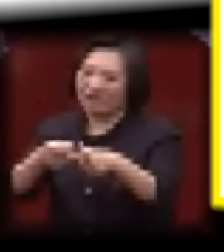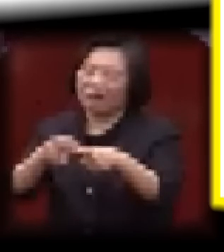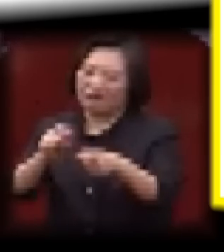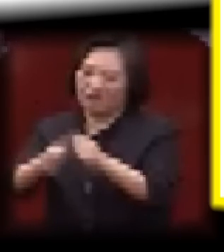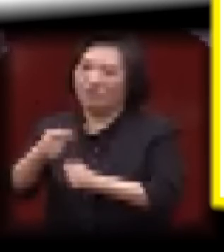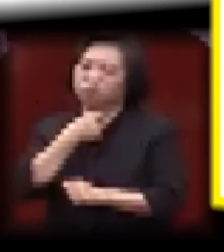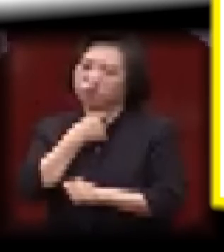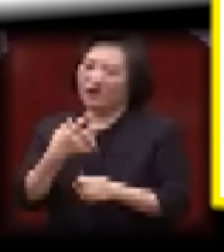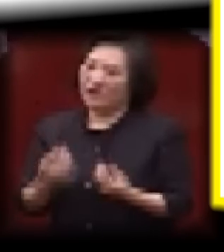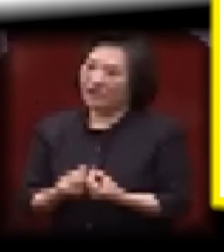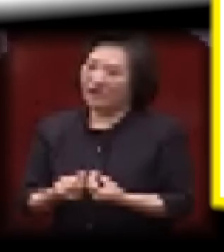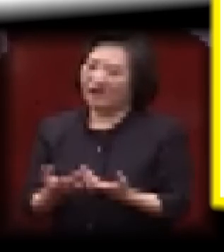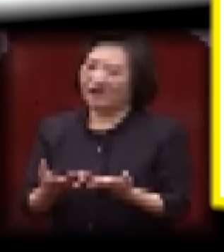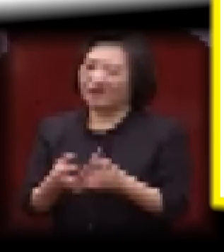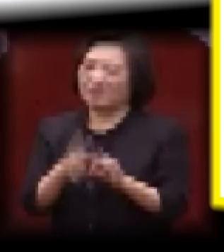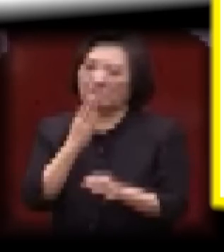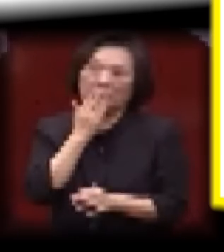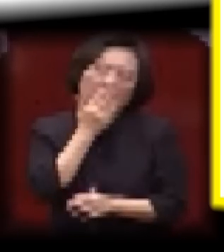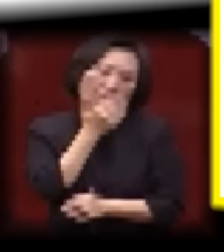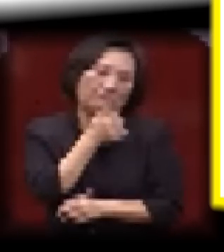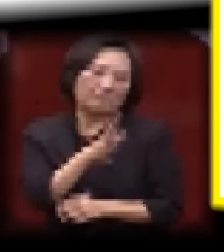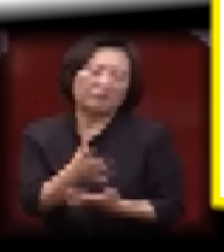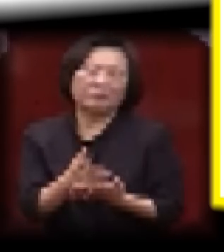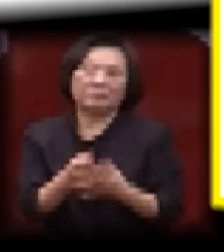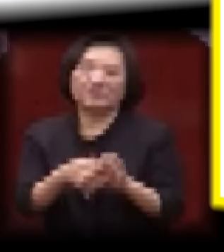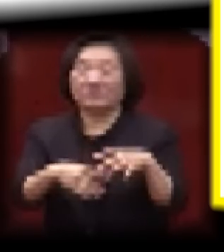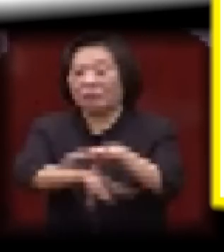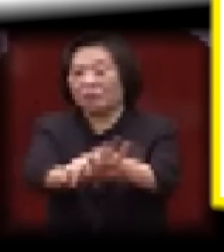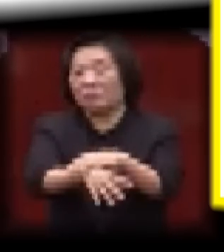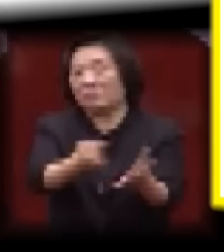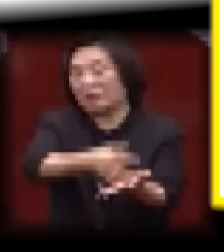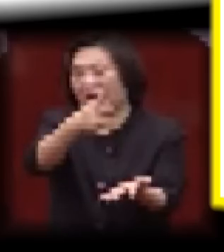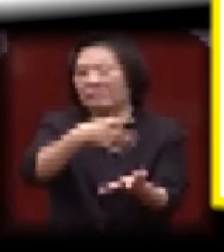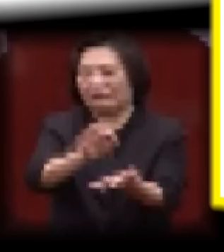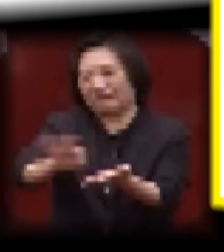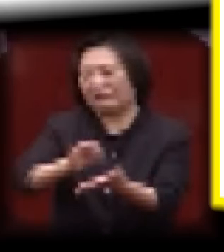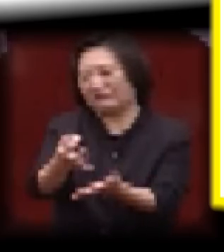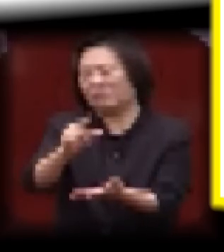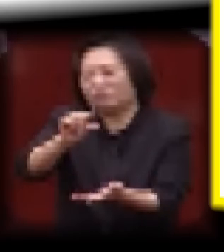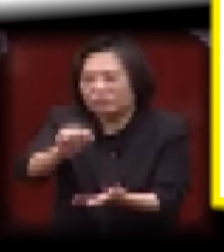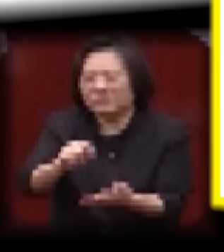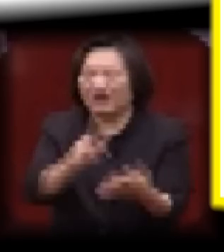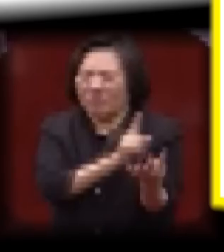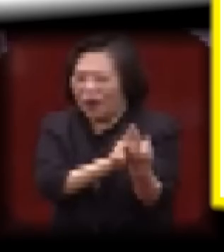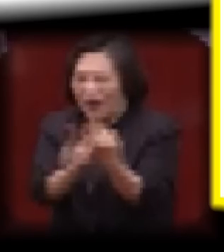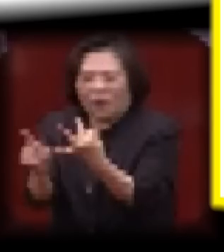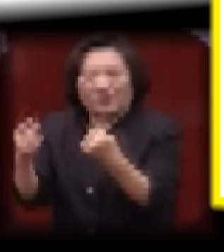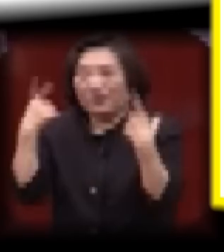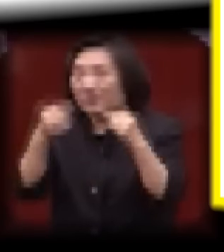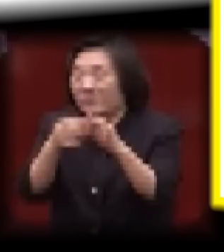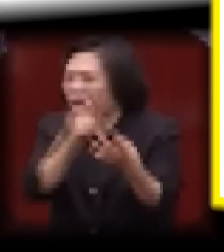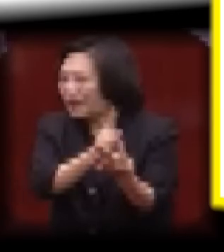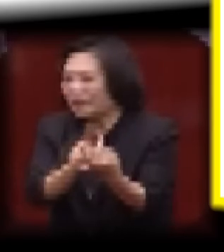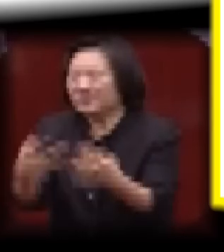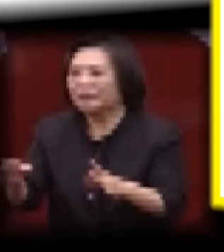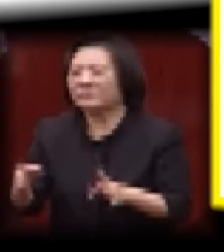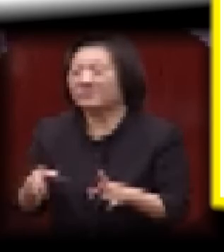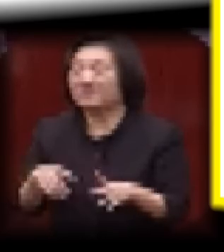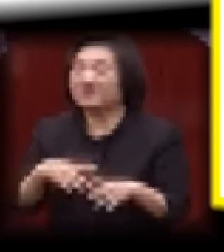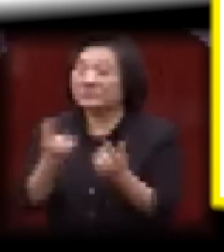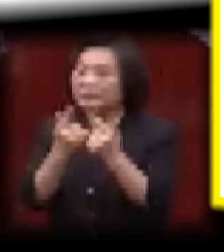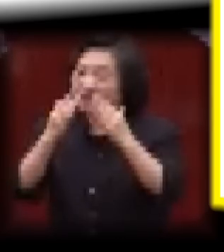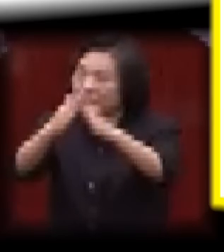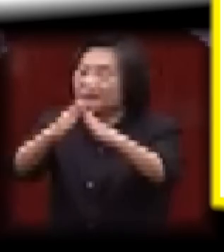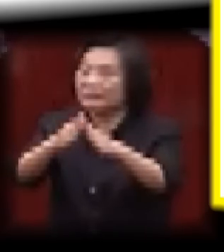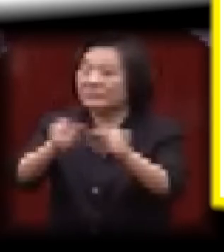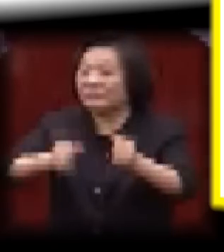租税制度的哈，还有空屋的持有成本太低，你知道吗？坦白讲到现在为止，明明台北市超过1年以上